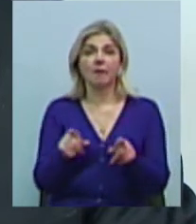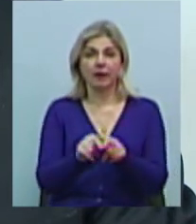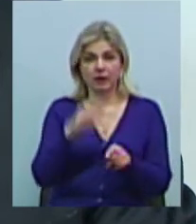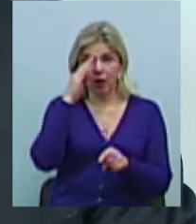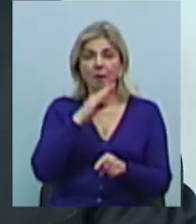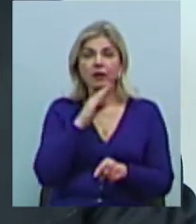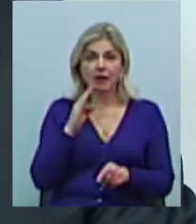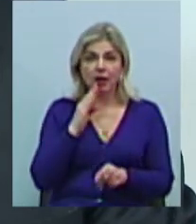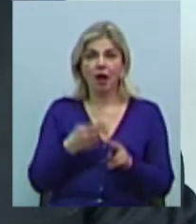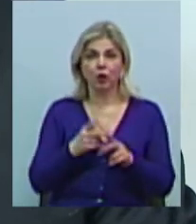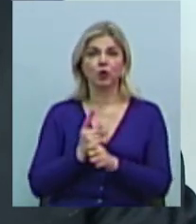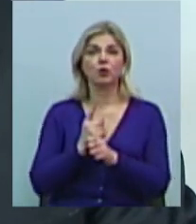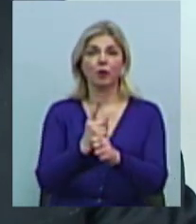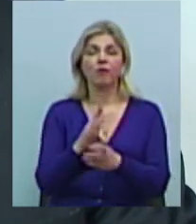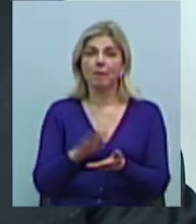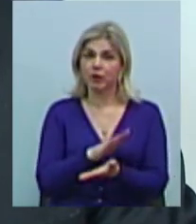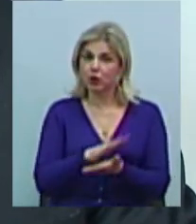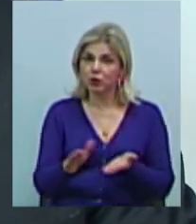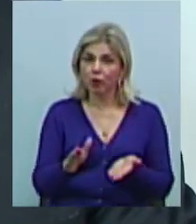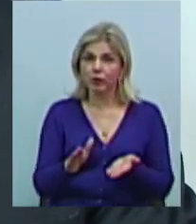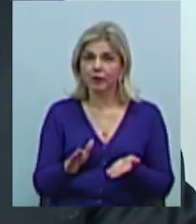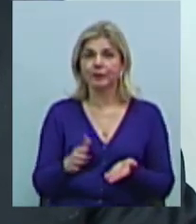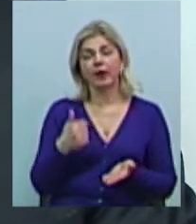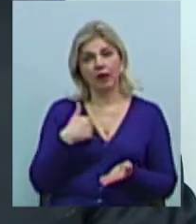супроводжували безкоштовно. Я хочу